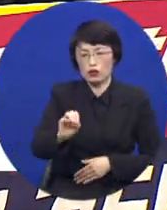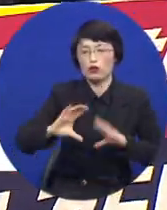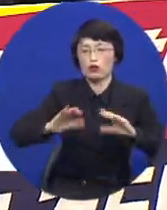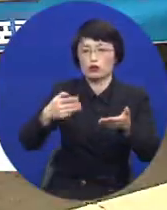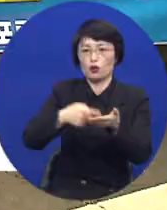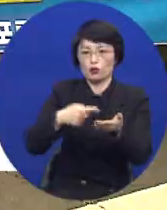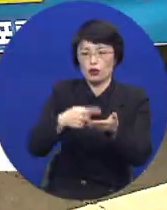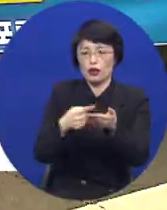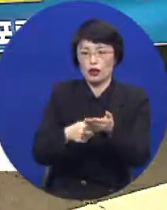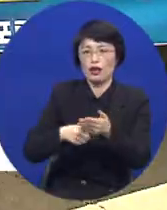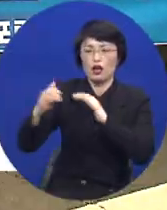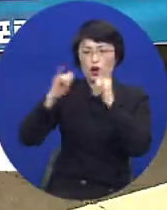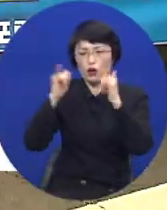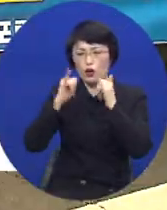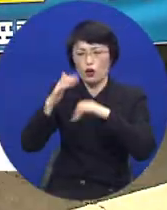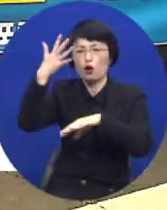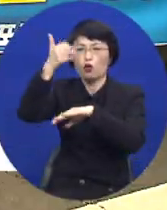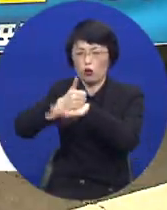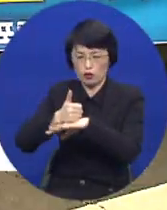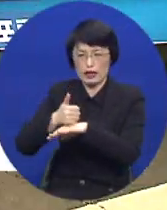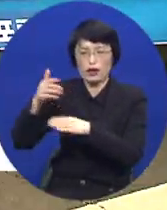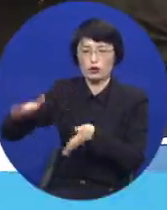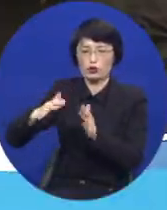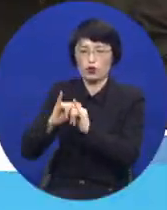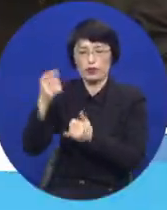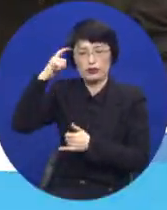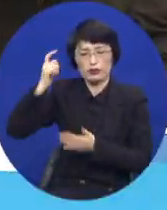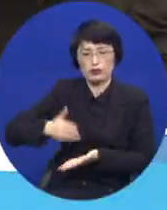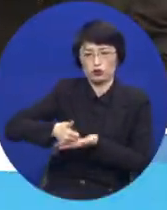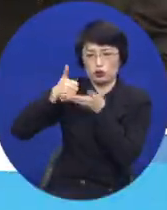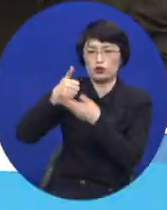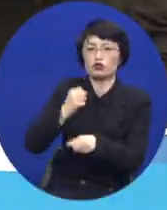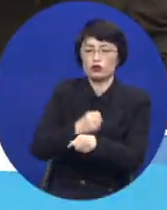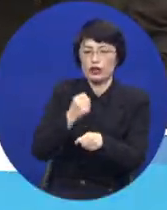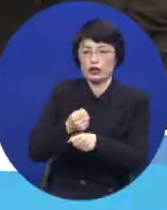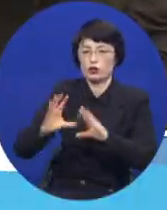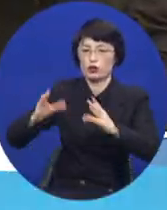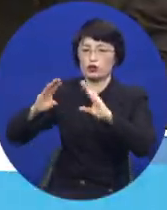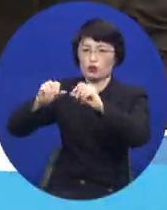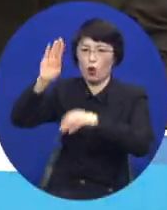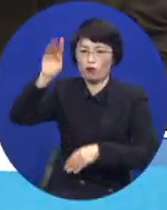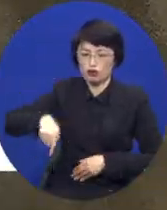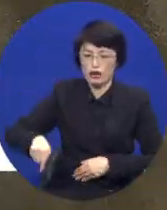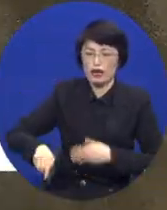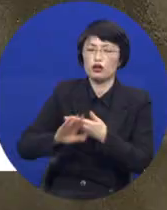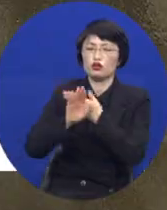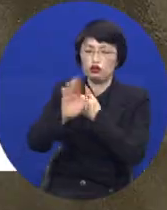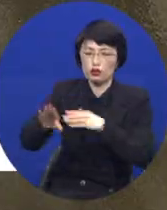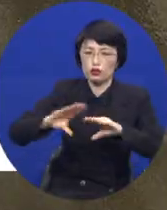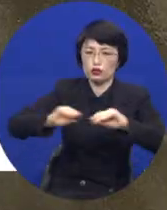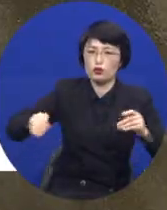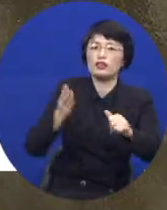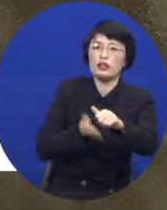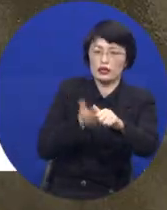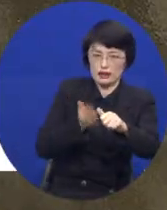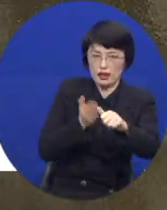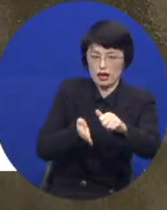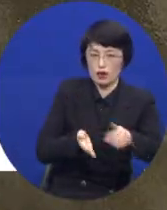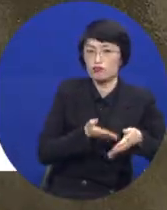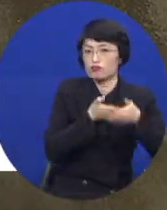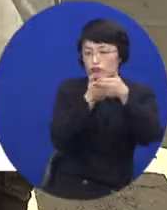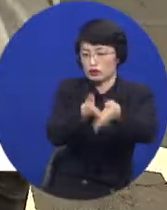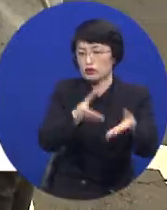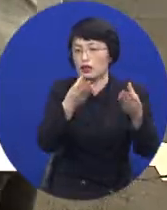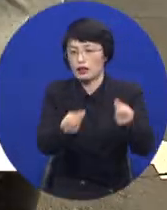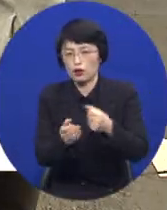공항 반대 의견을 존중 의 수트 교통부 가 후속조치에 나서도록 하라 고 촉구했고 j 공항 건설 촉구 범도민